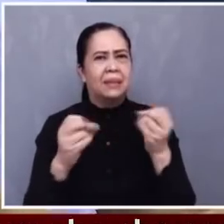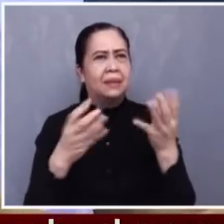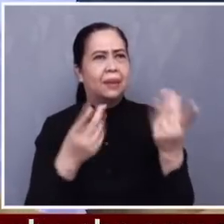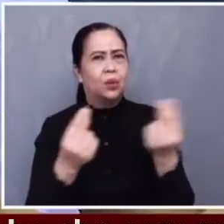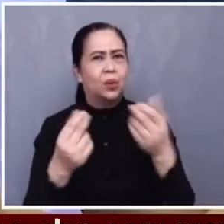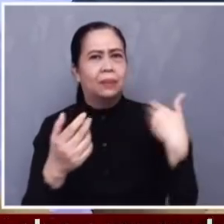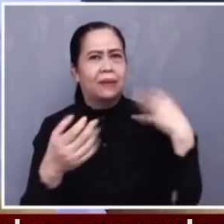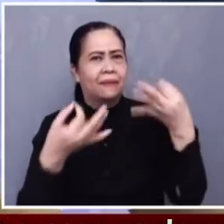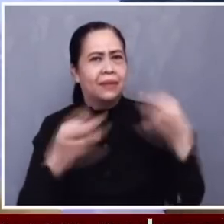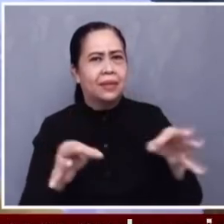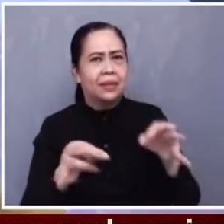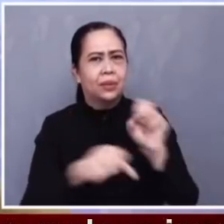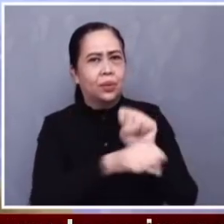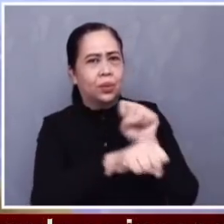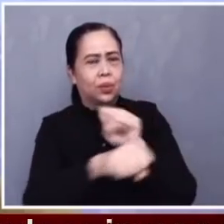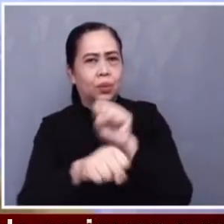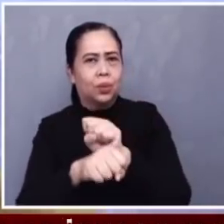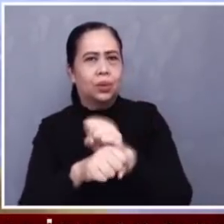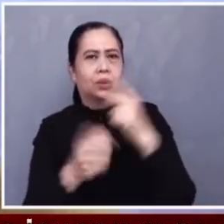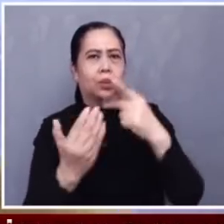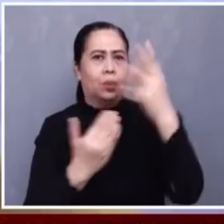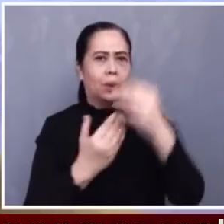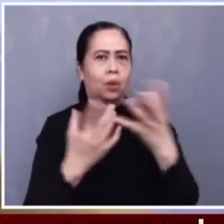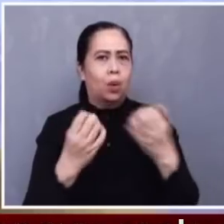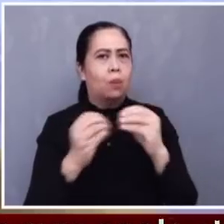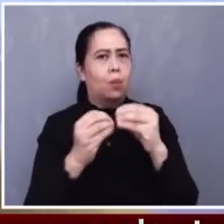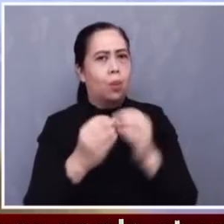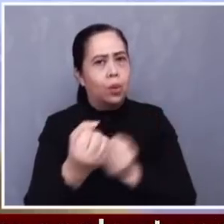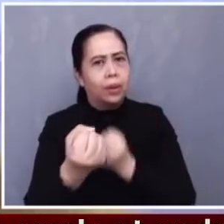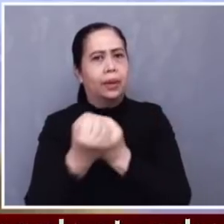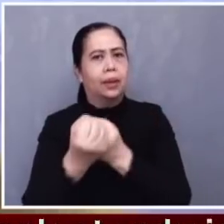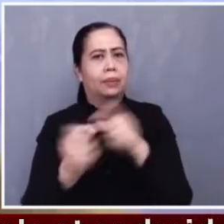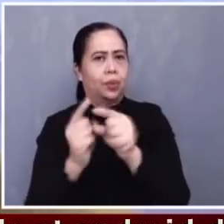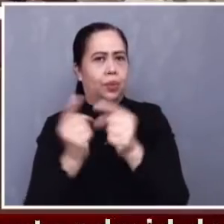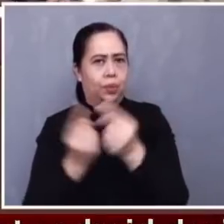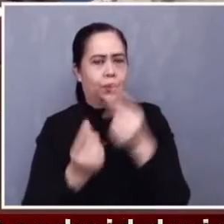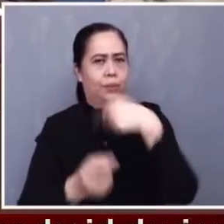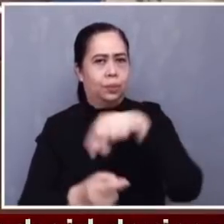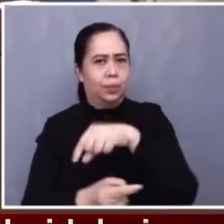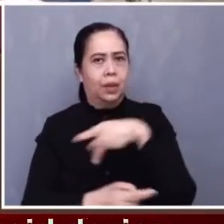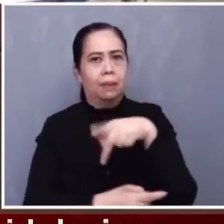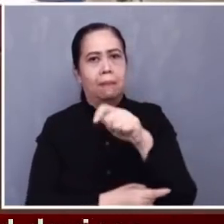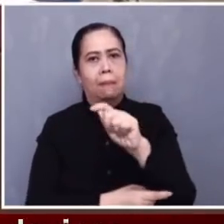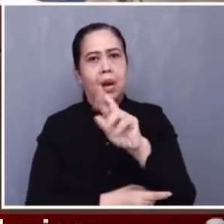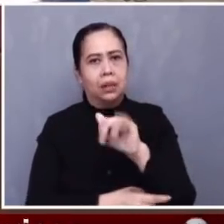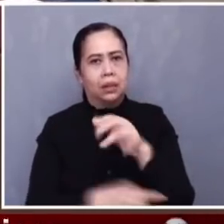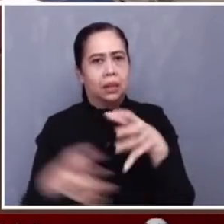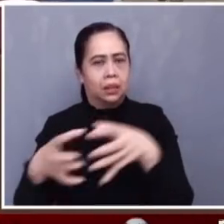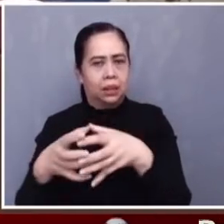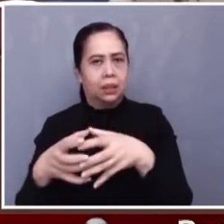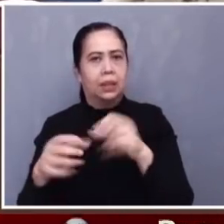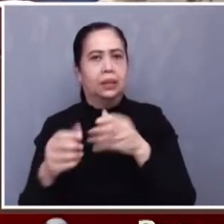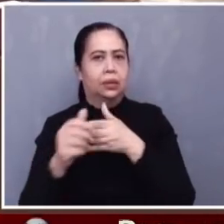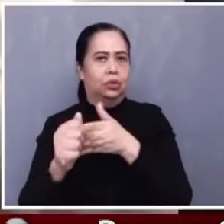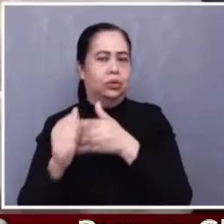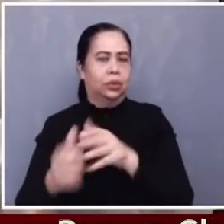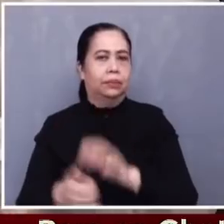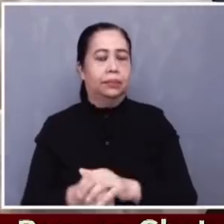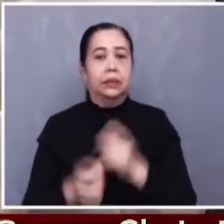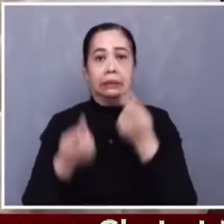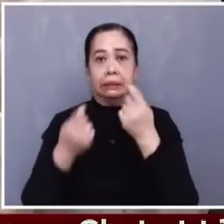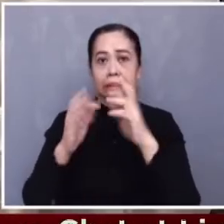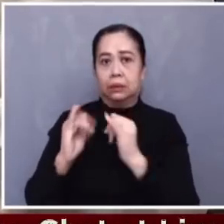gustong tapusin yung mga programa at gusto pa niyang tulungan yung partido, yung leadership. Sinubukan din kuhanan ng pahayag